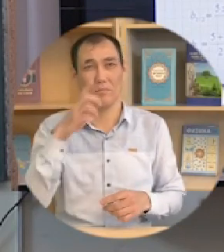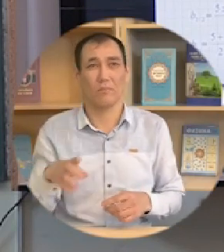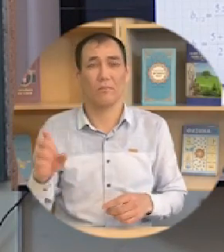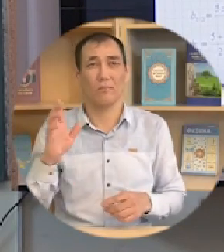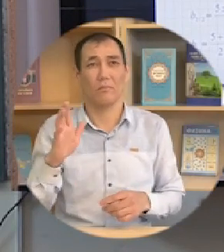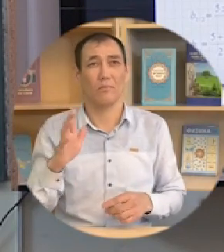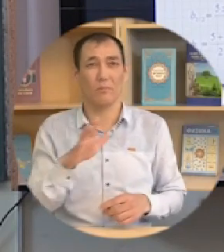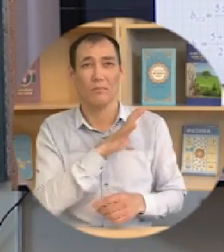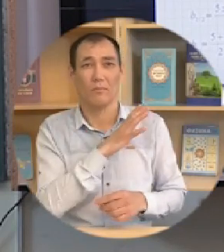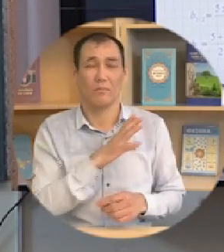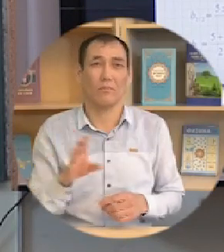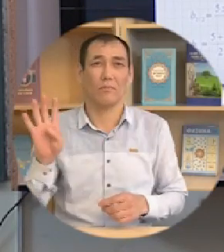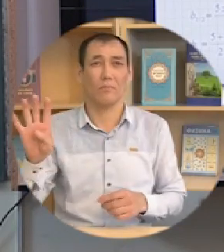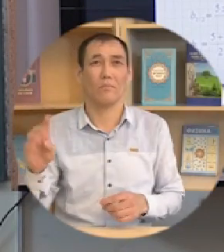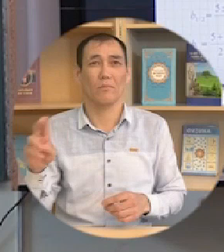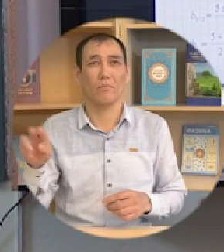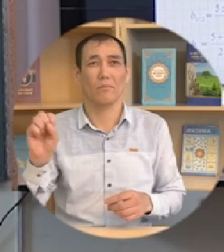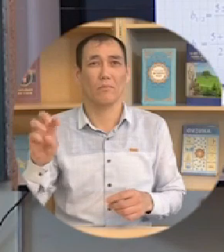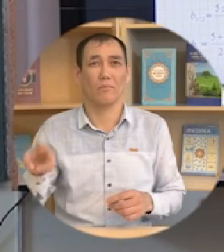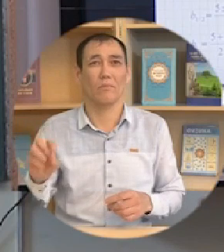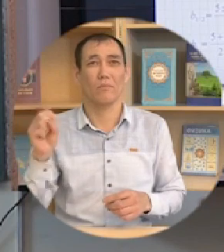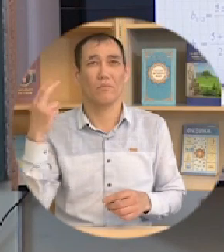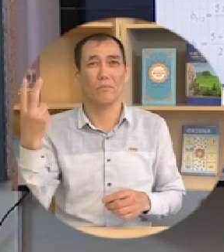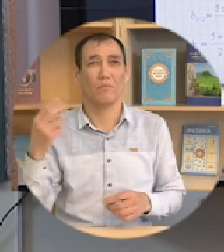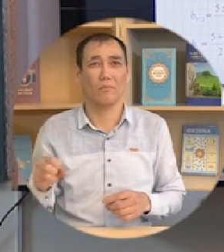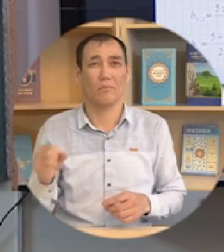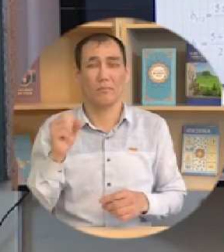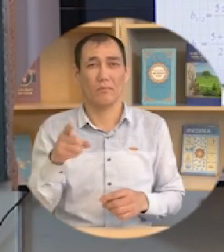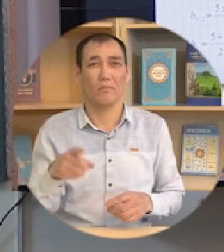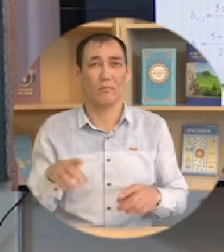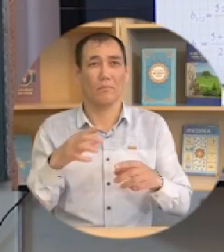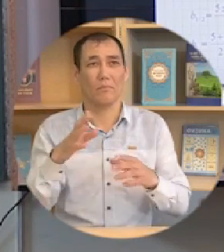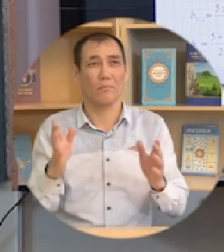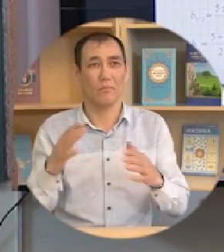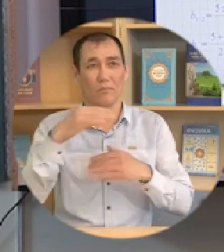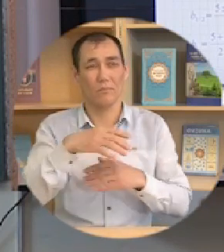дециметр квадрат. Оның тариплерінің ұзынлығын табын.